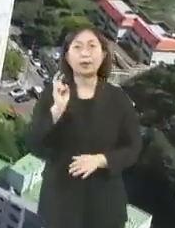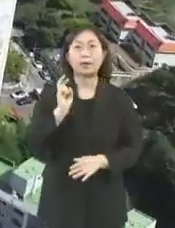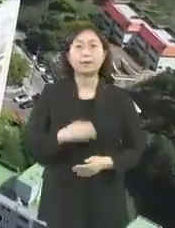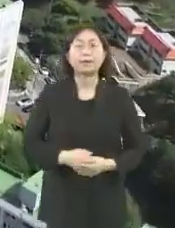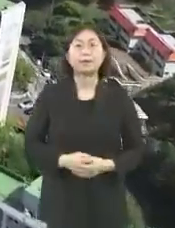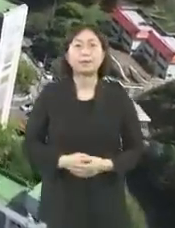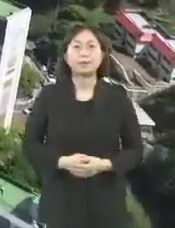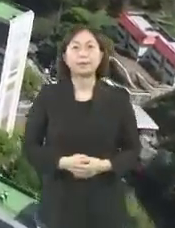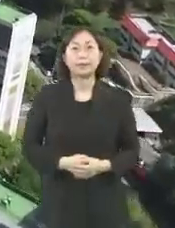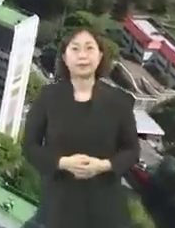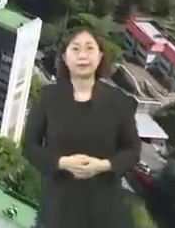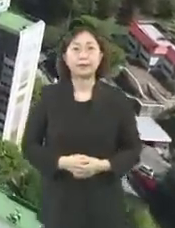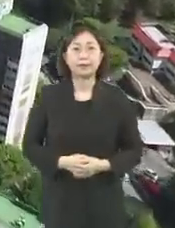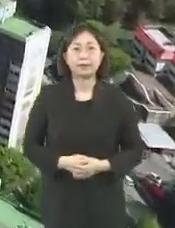b 김건 됩니다